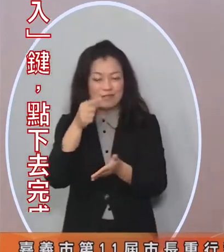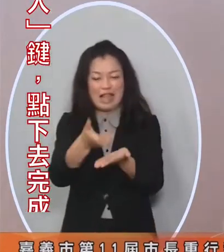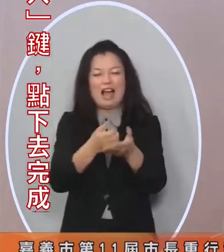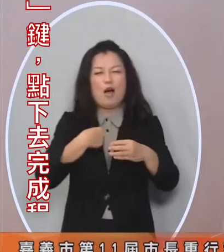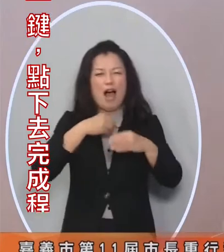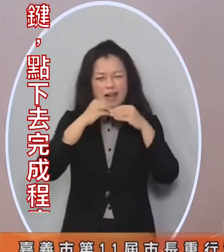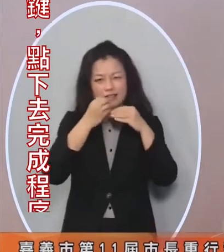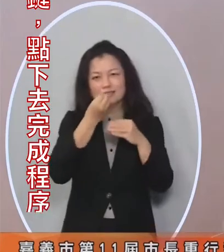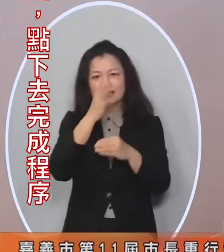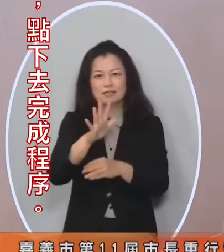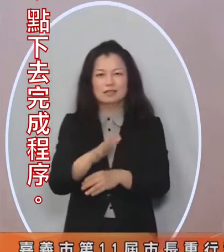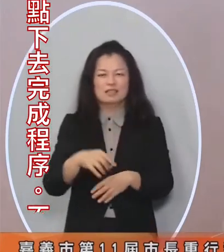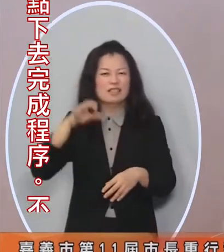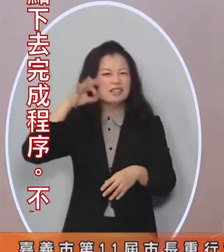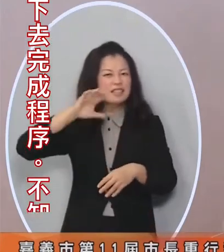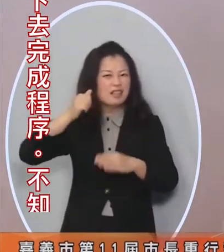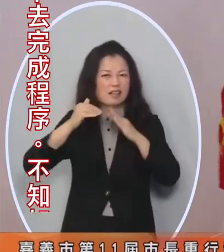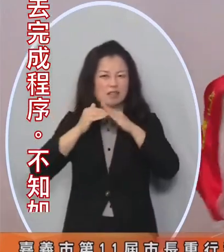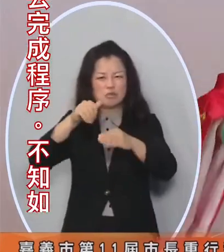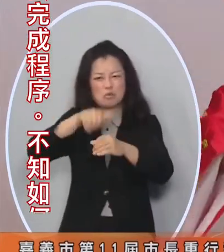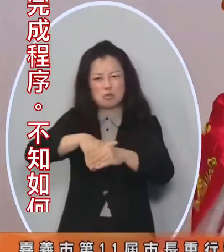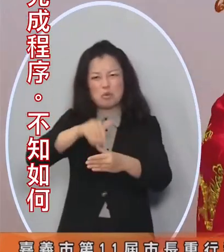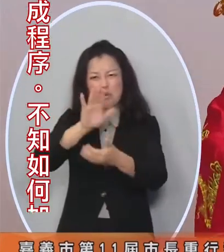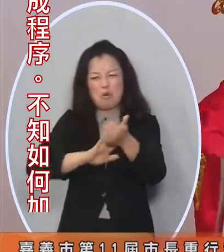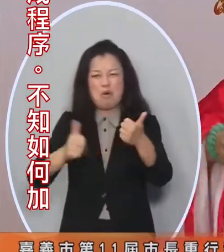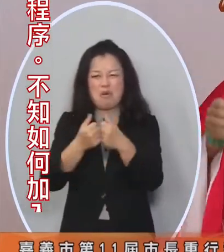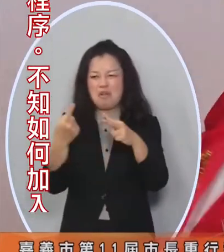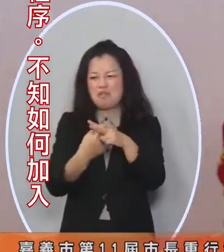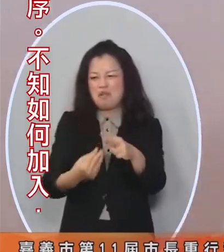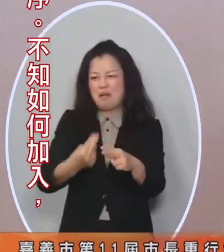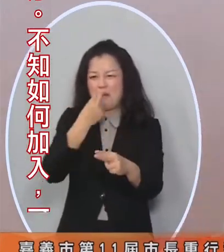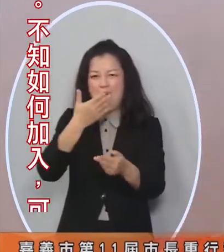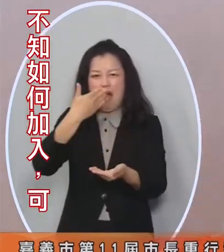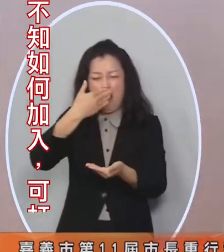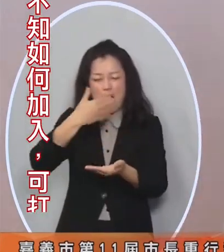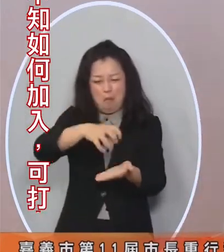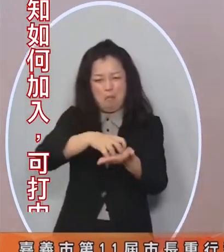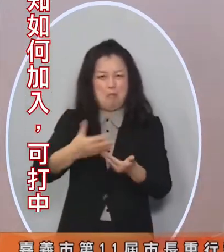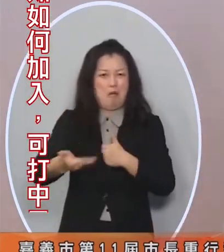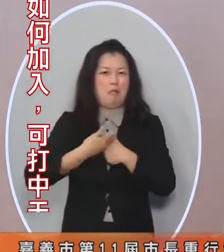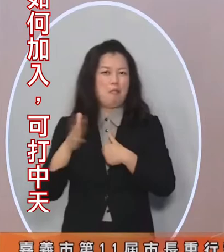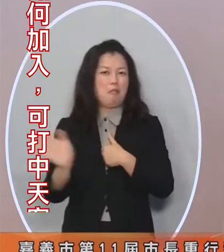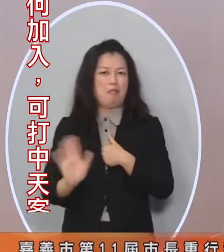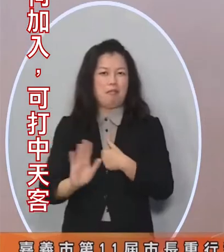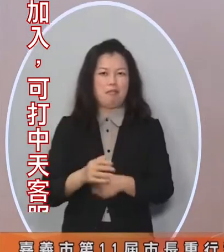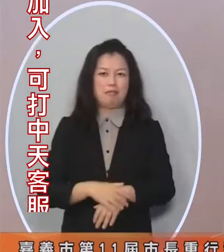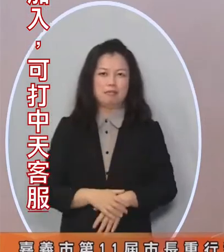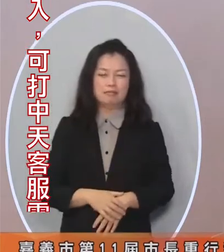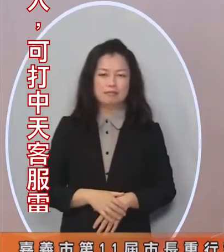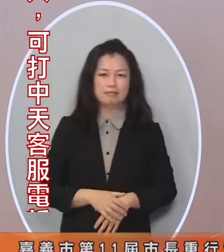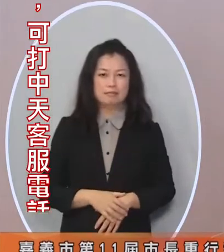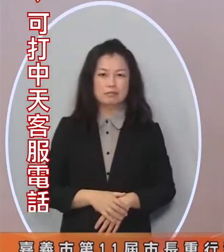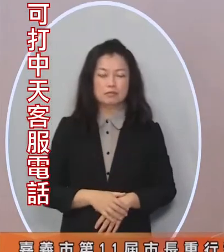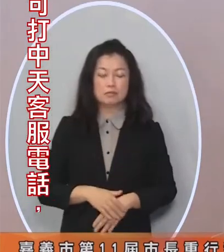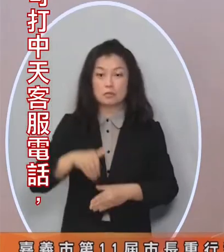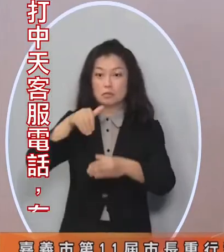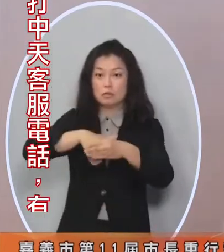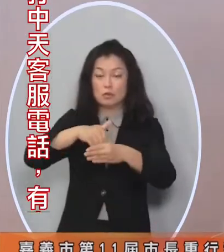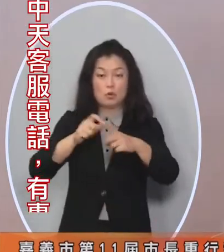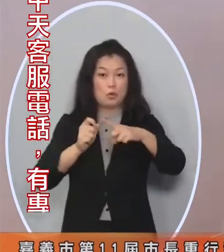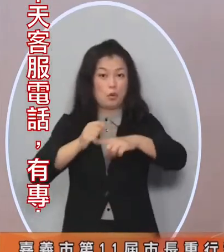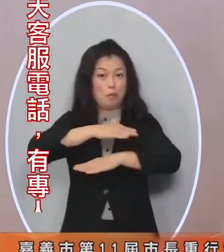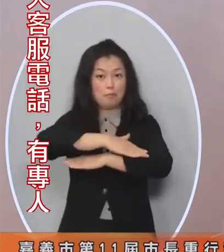因为下一次选委会非常小气，都不给我们候选人便当哈，非常感恩。然后呢，我们的选举公报，大家